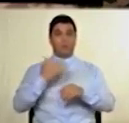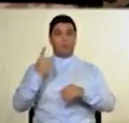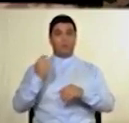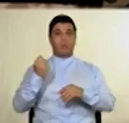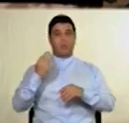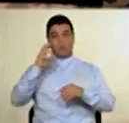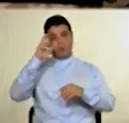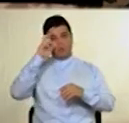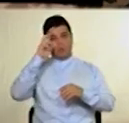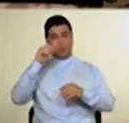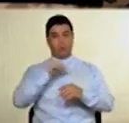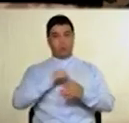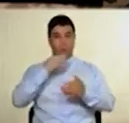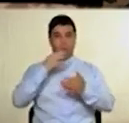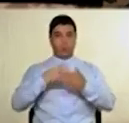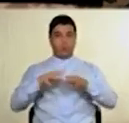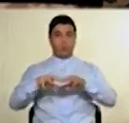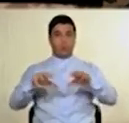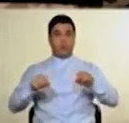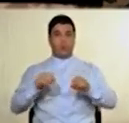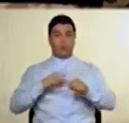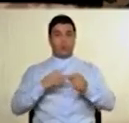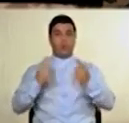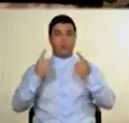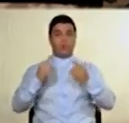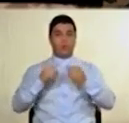necha davlatlarni o'ziga birlashtirgan